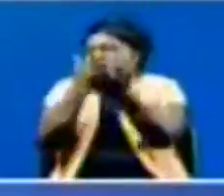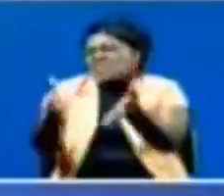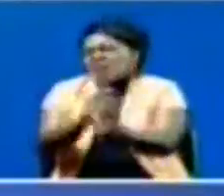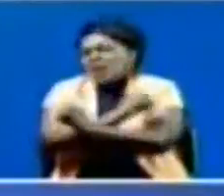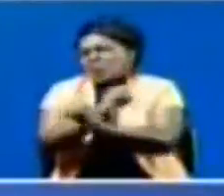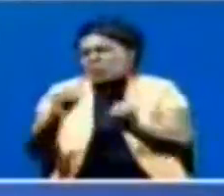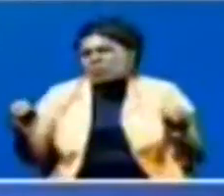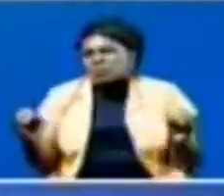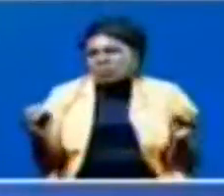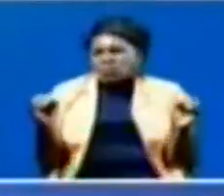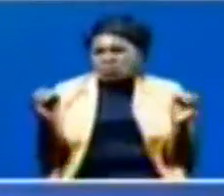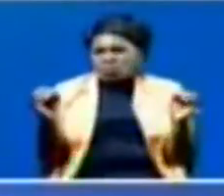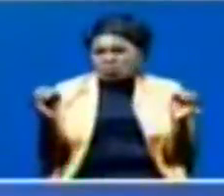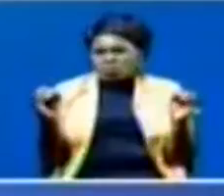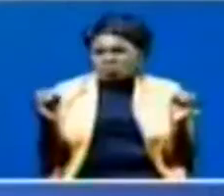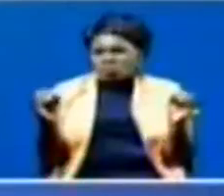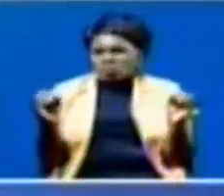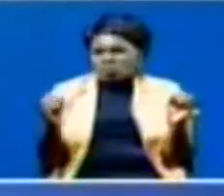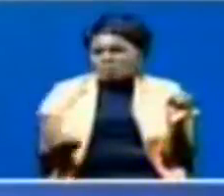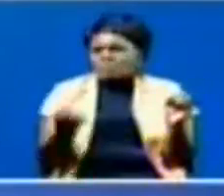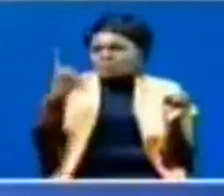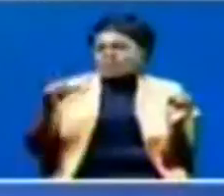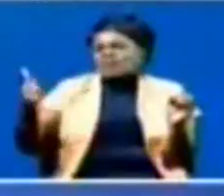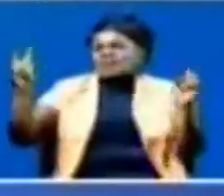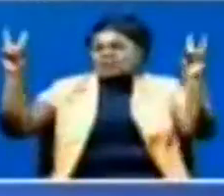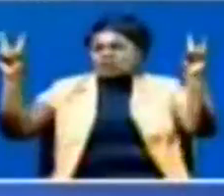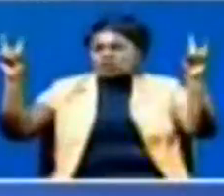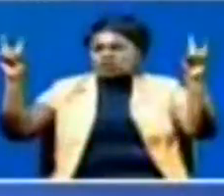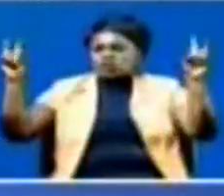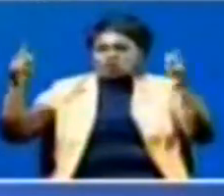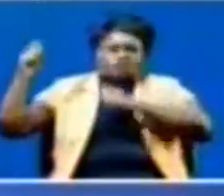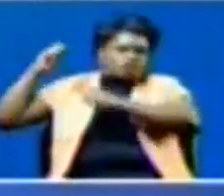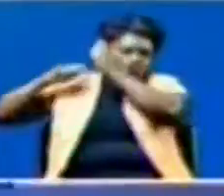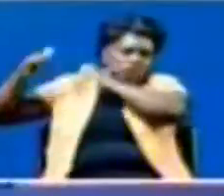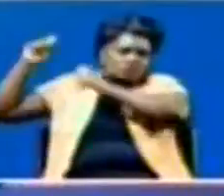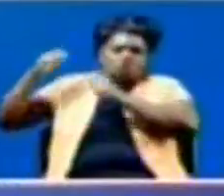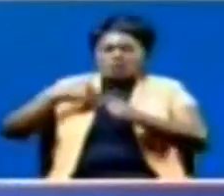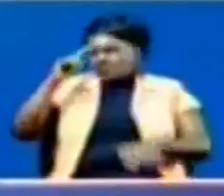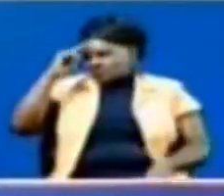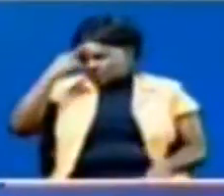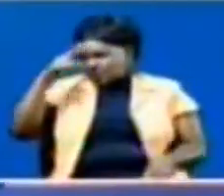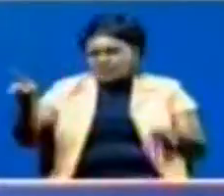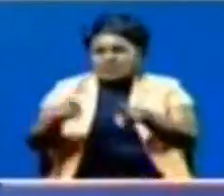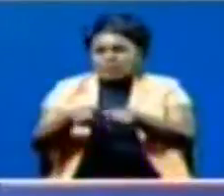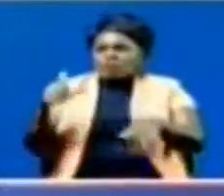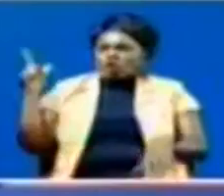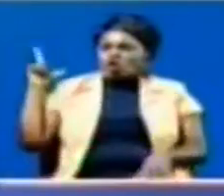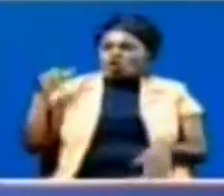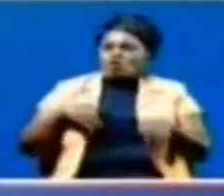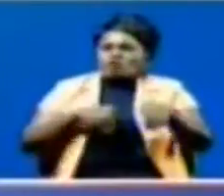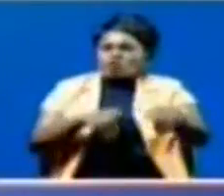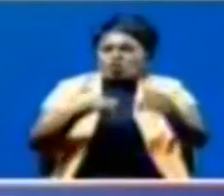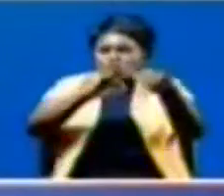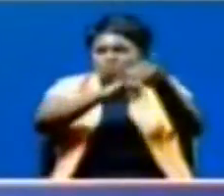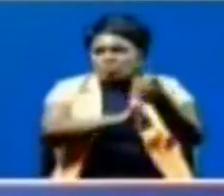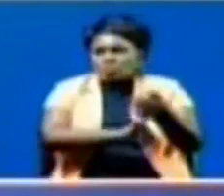hakuna mapenzi nikaeleza ameibua swala lingine hapa angalia kuna tamaduni hata wahindi wanafuata sheria zao za kuoa waona